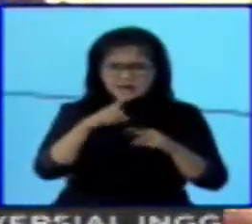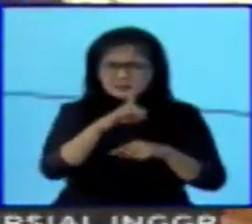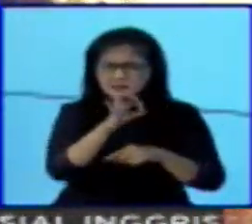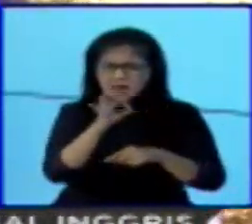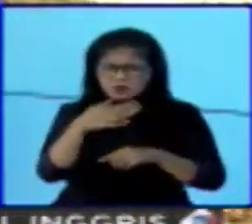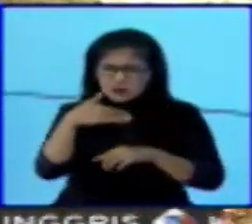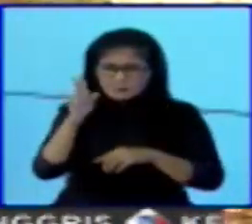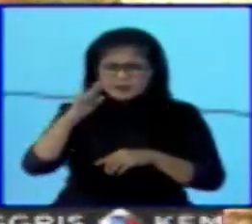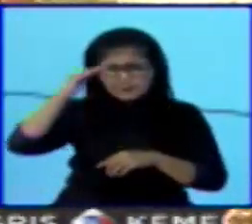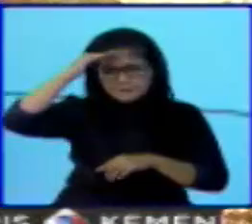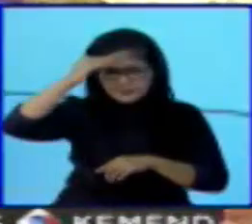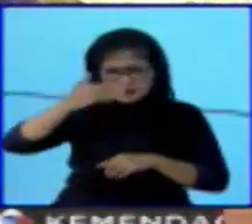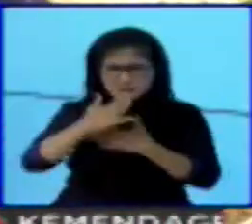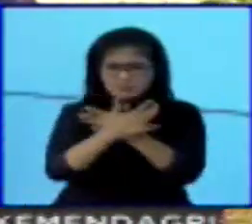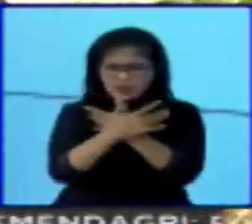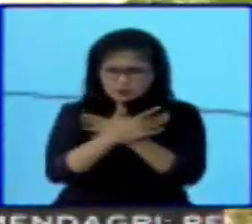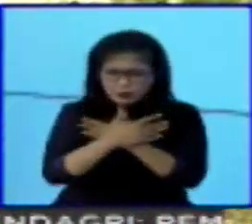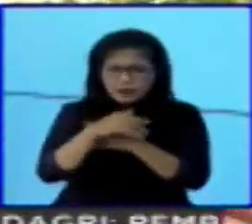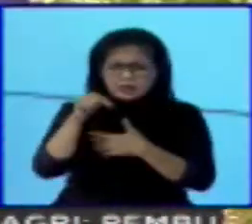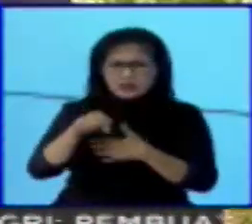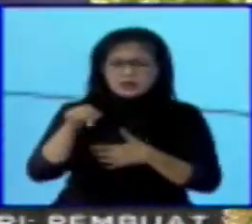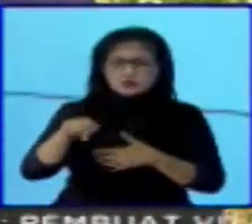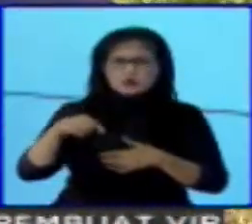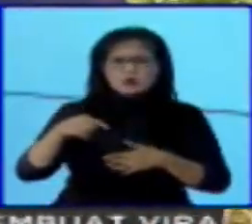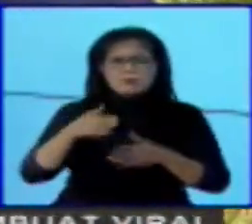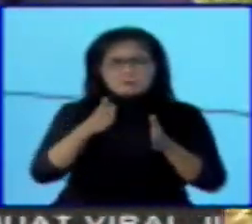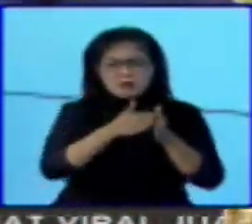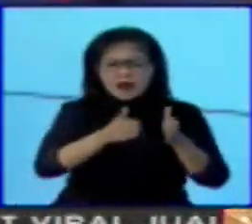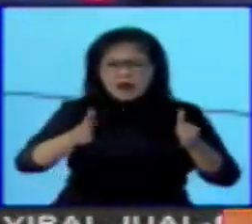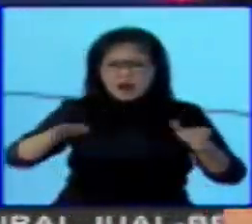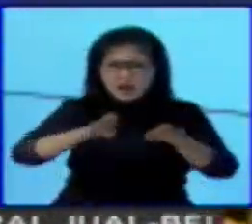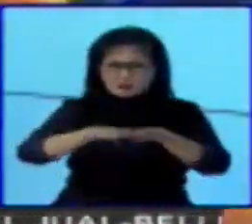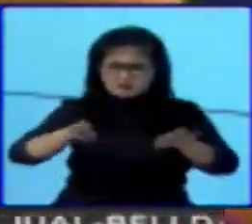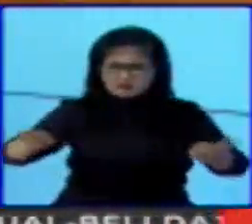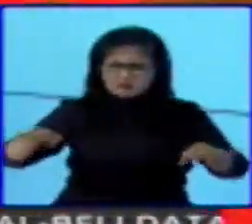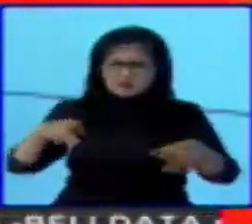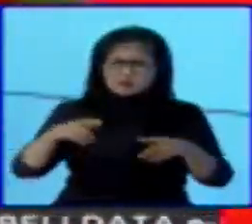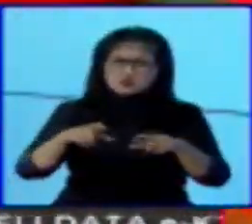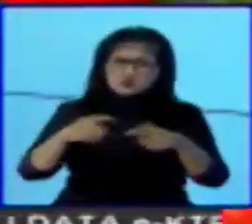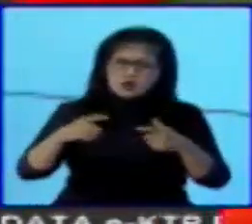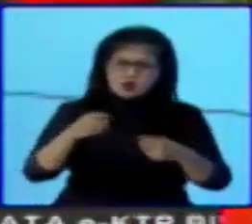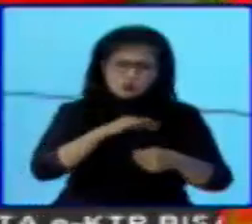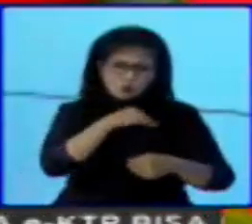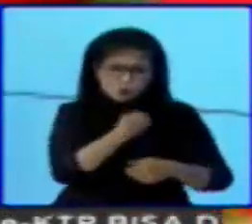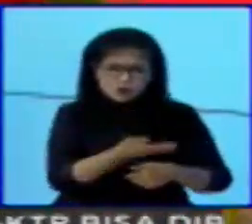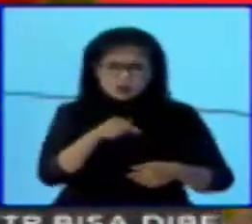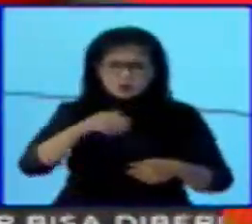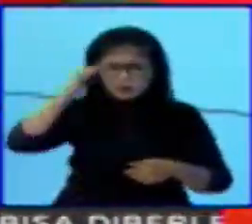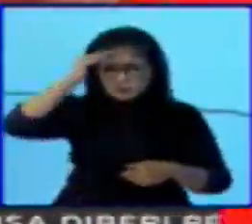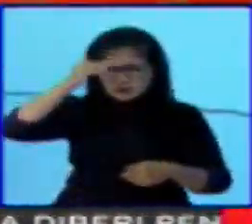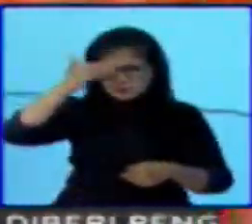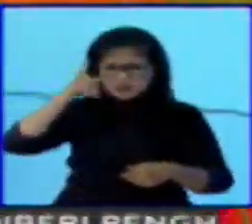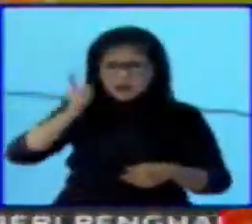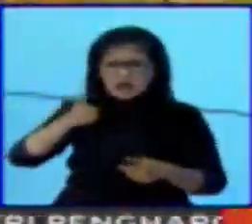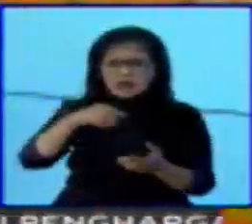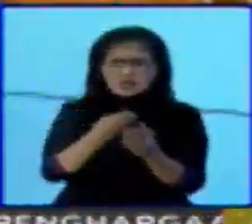Transjakarta terparkir dengan kondisi yang sangat memprihatinkan. Dapat dilihat di sebelah saya, bus-bus ini bahkan telah ditanami tanaman dan